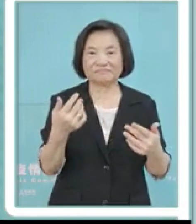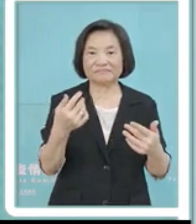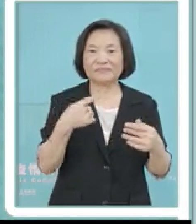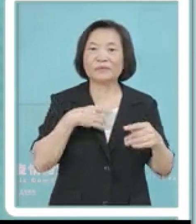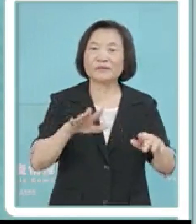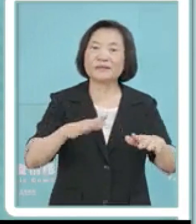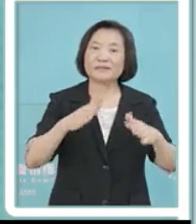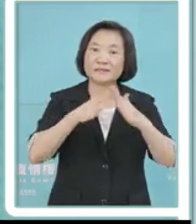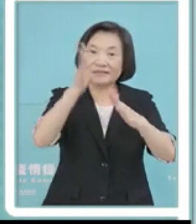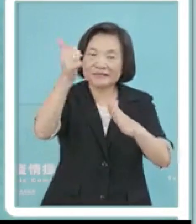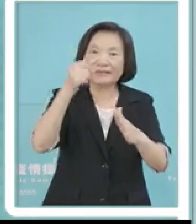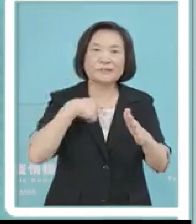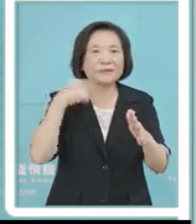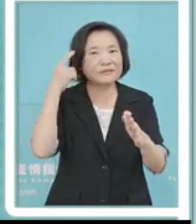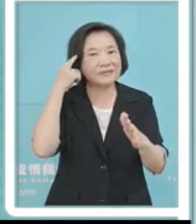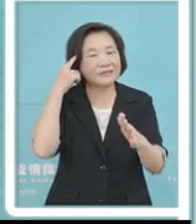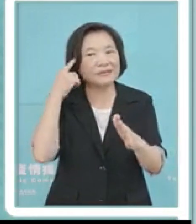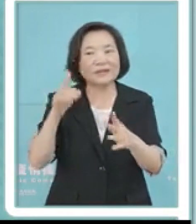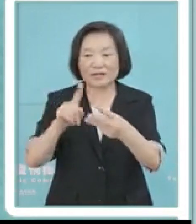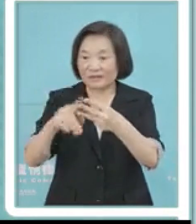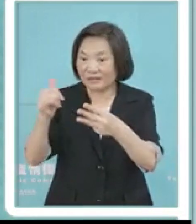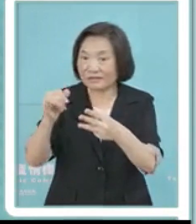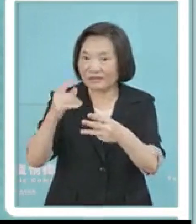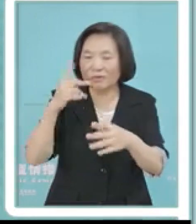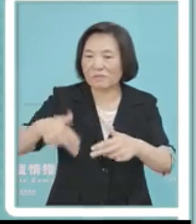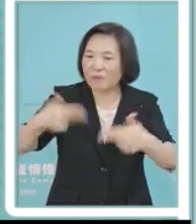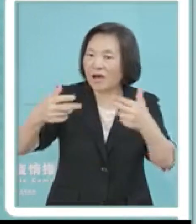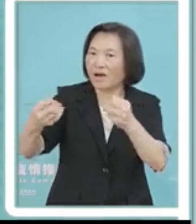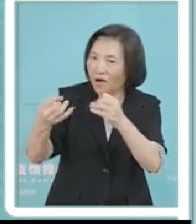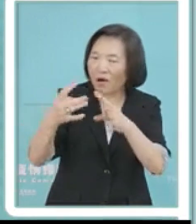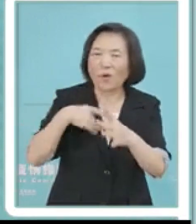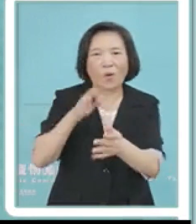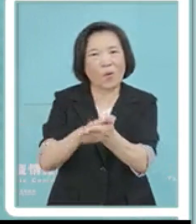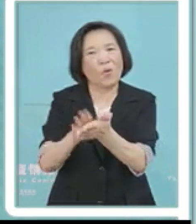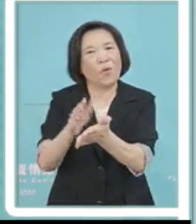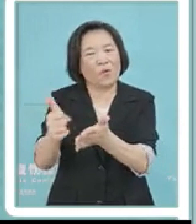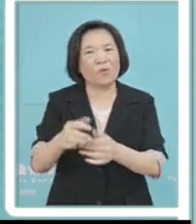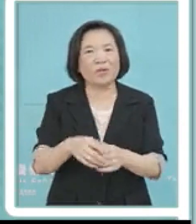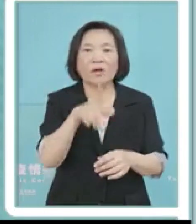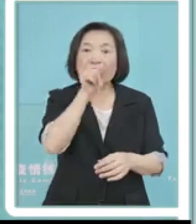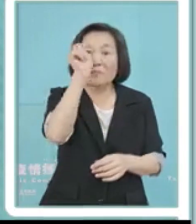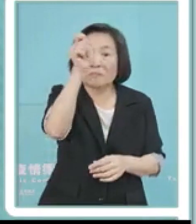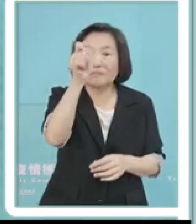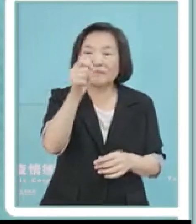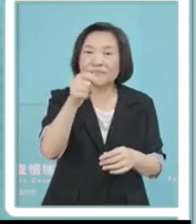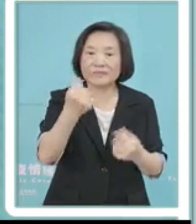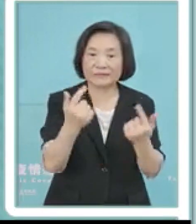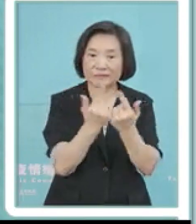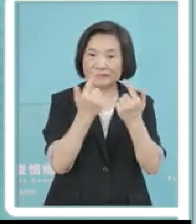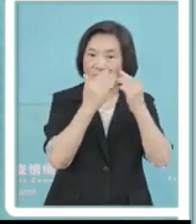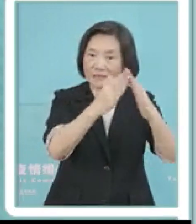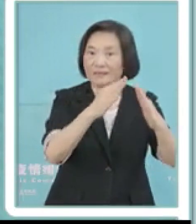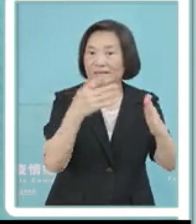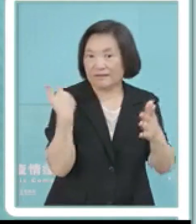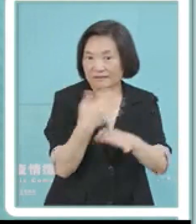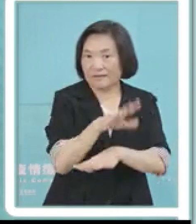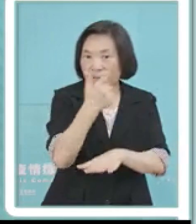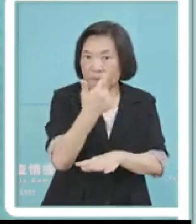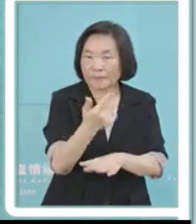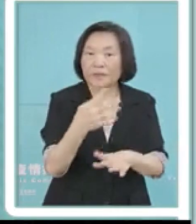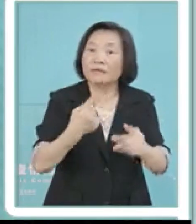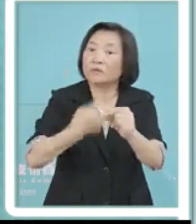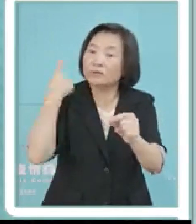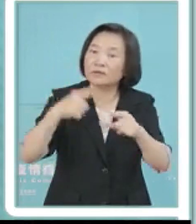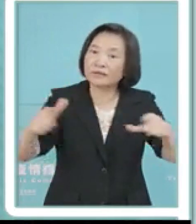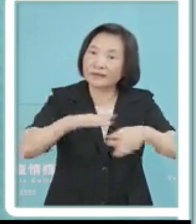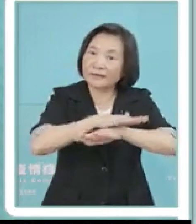首长，你知道，给他们鼓励。其实更重要的是，你知道哦，这个羽毛球，你知道哦，其实，在我们台北市慢慢，去年在